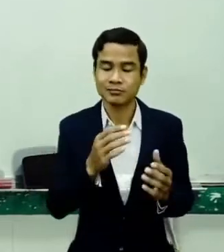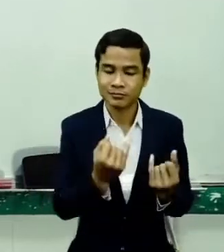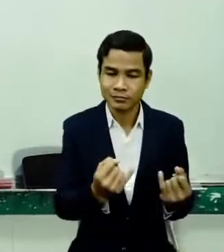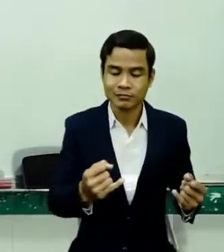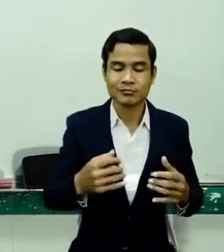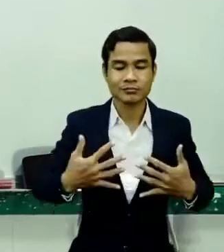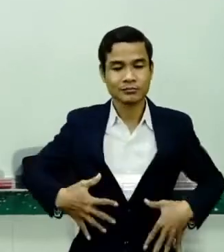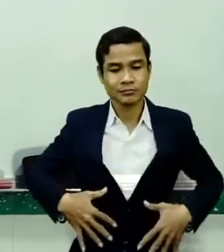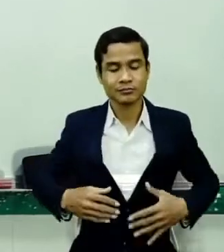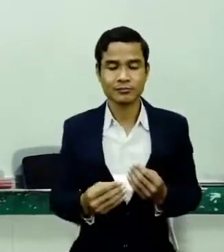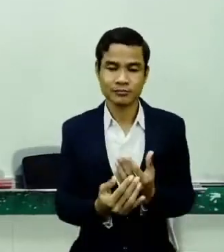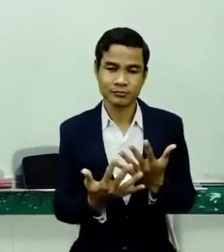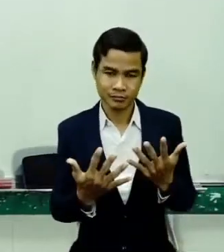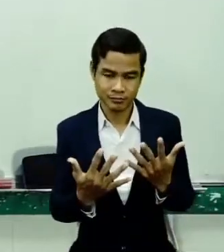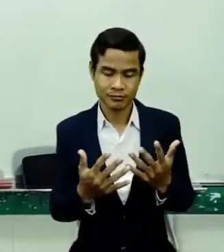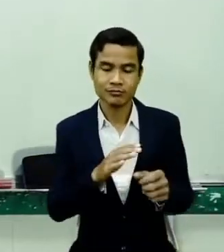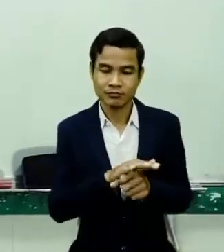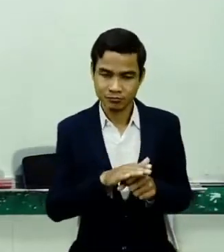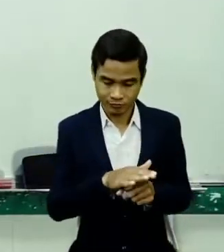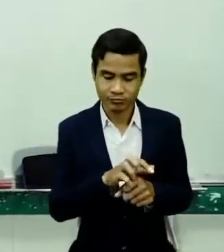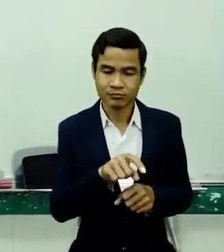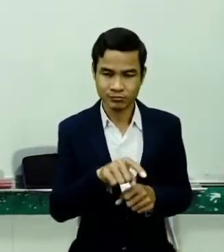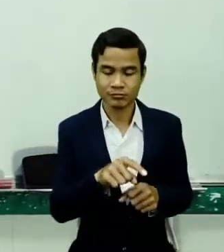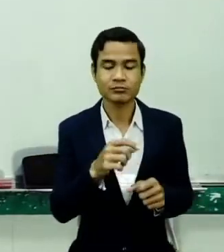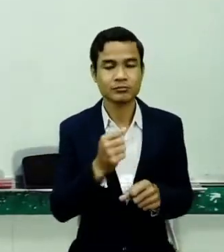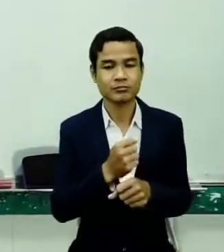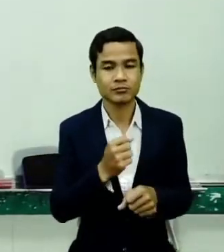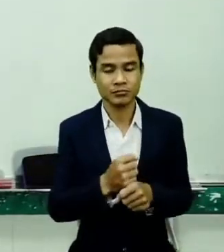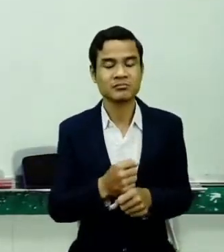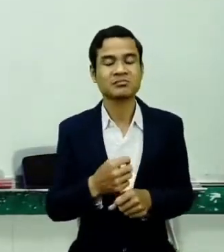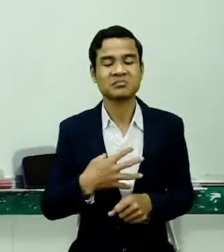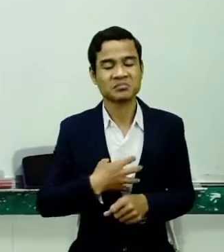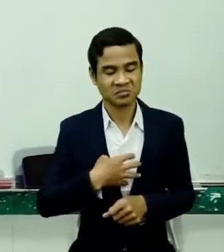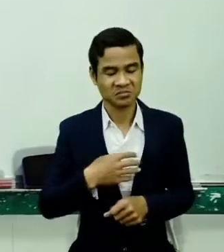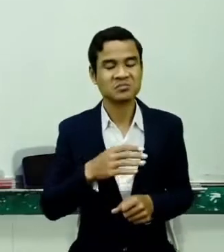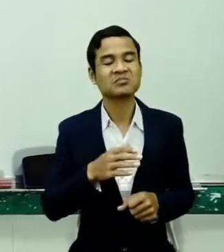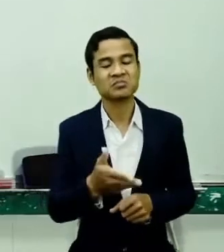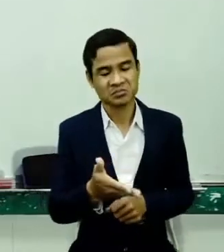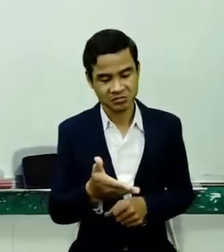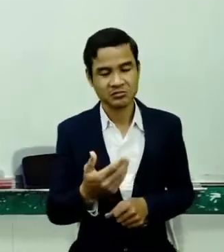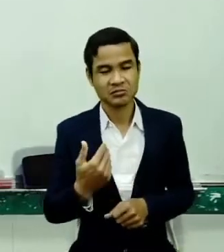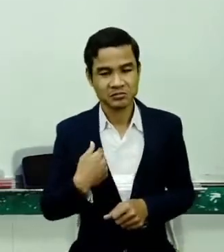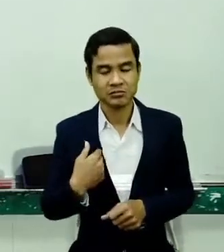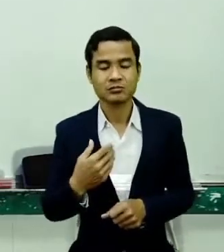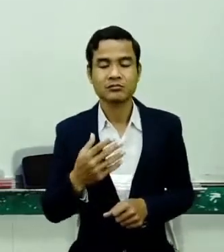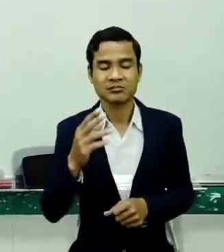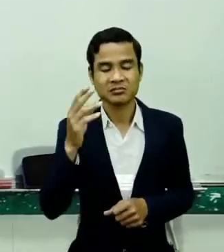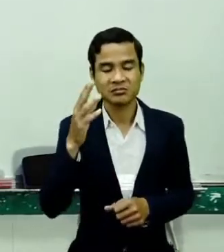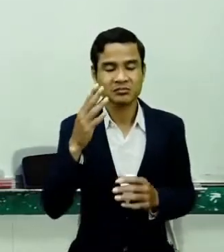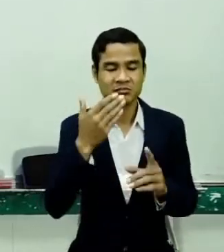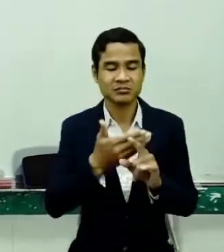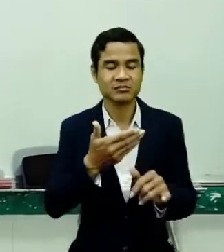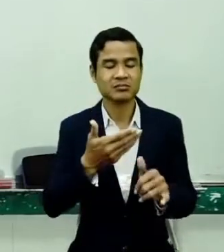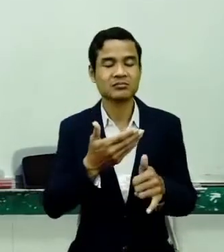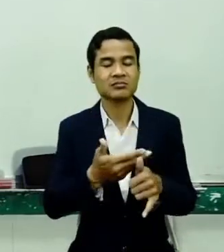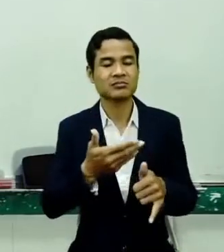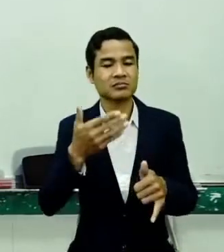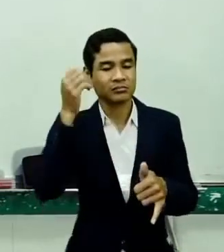លេងច្រើនចាធ្វើអ្វីតែខ្លួនឯងមិនចេះចងគំនុំ